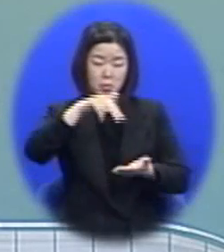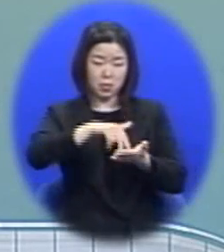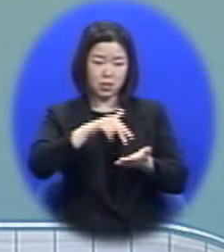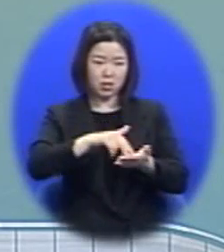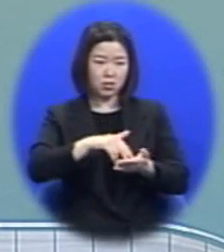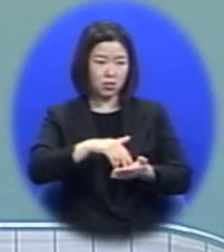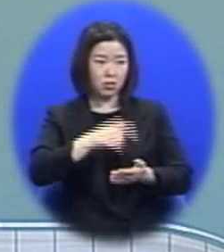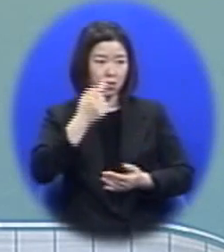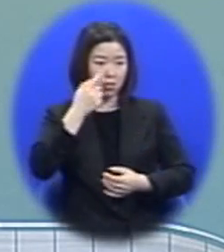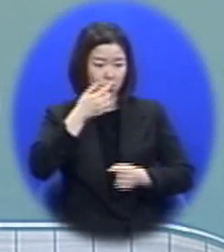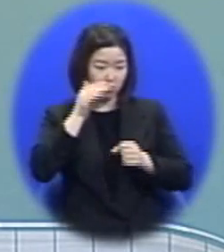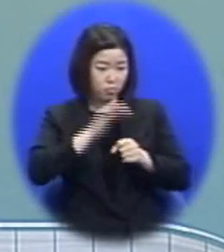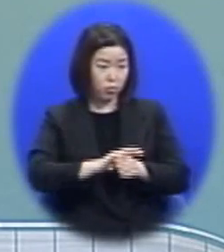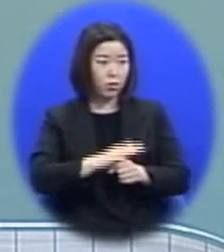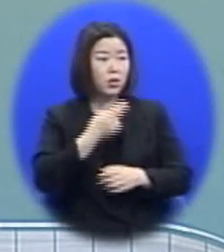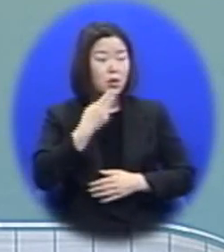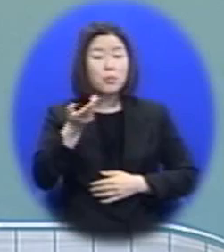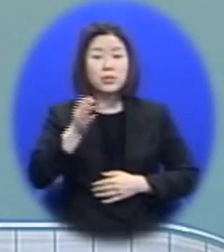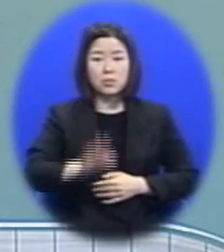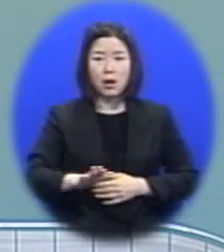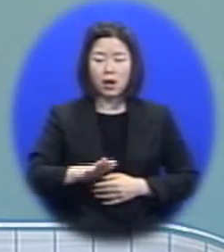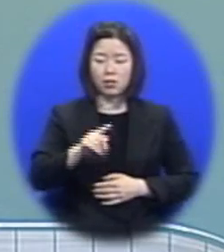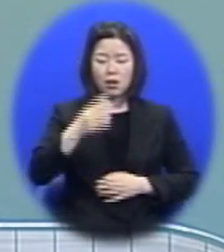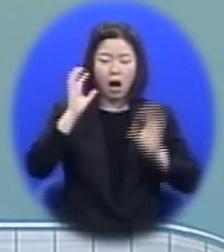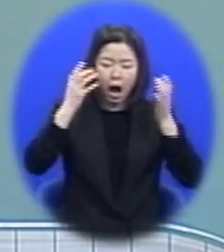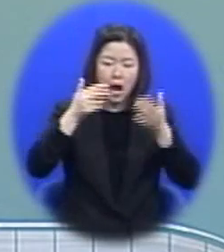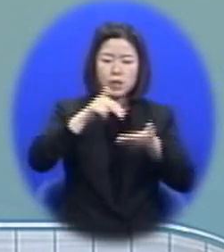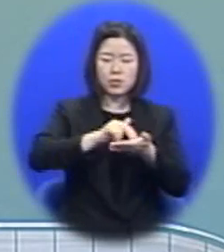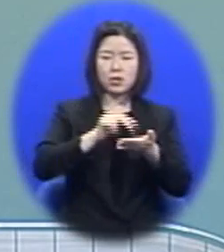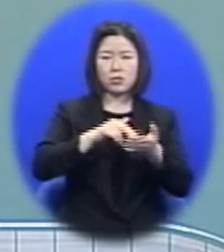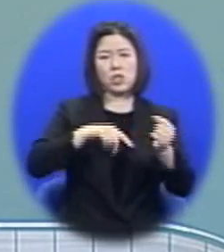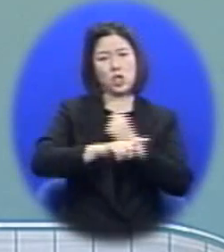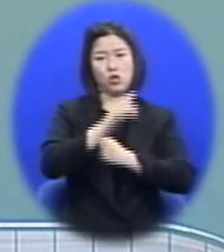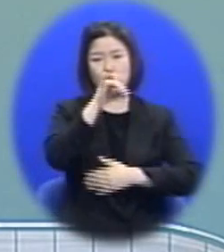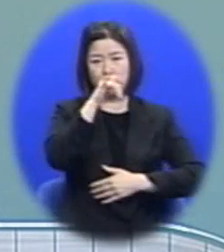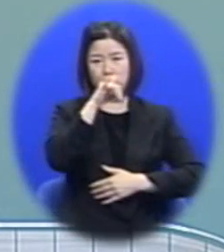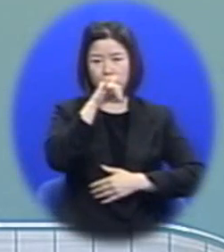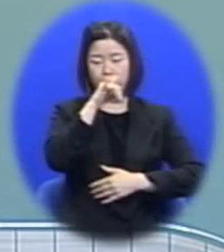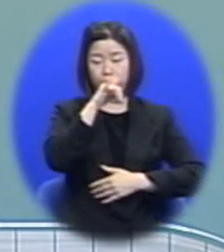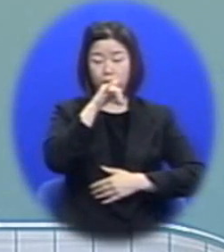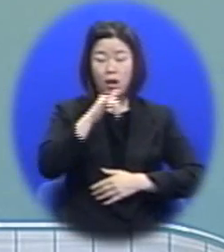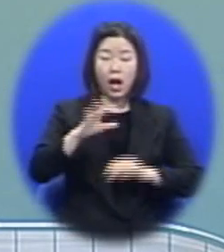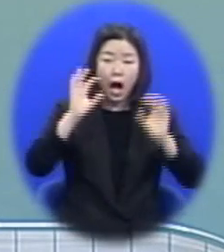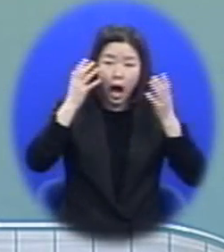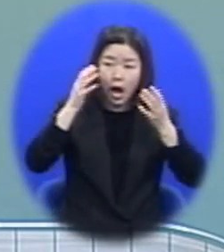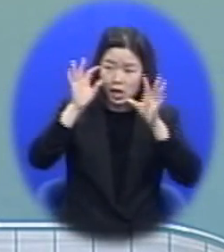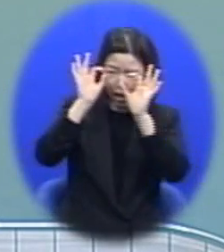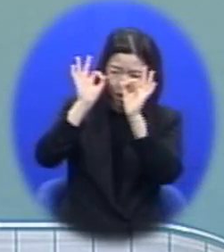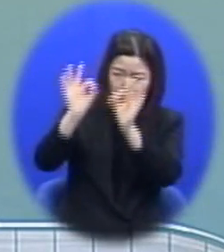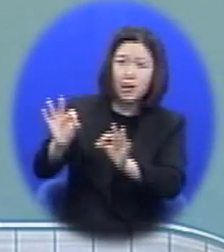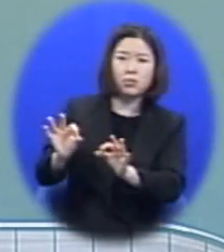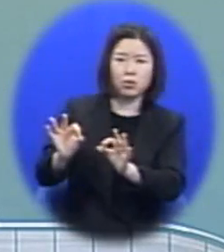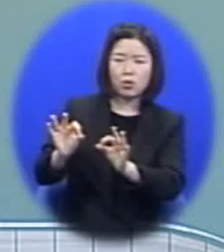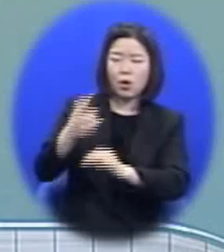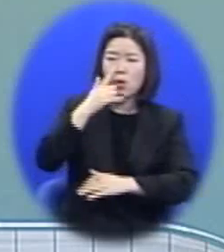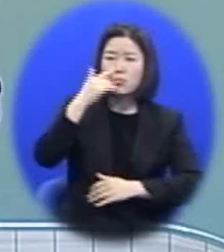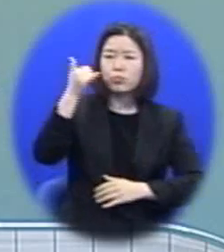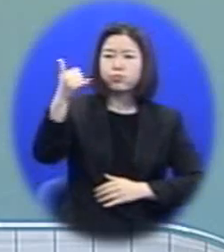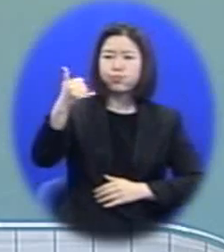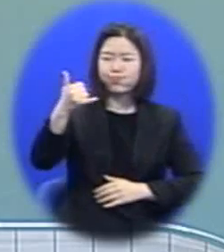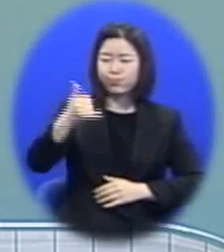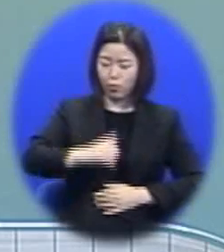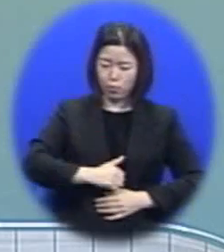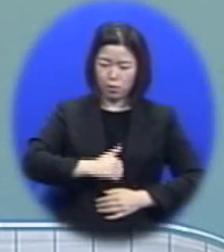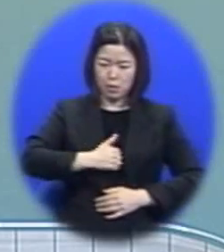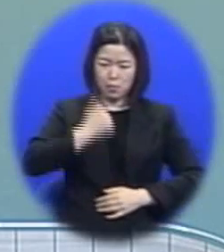있습니다 그건 부모의 죄된 본성을 자녀들이 보았기 때문입니다 부모는